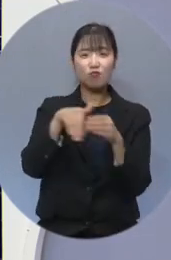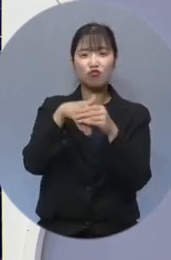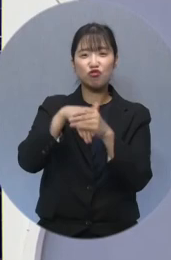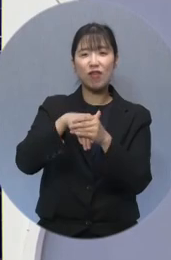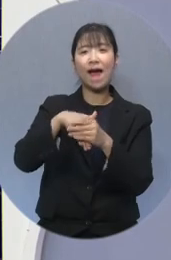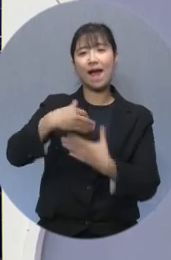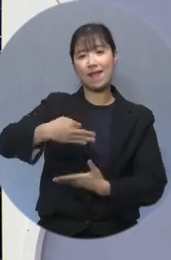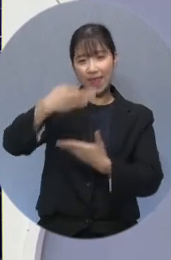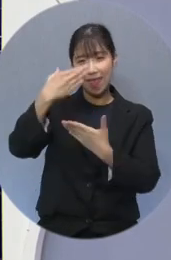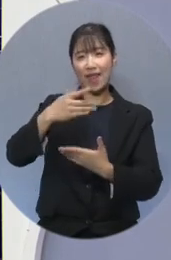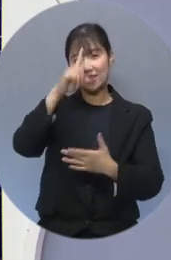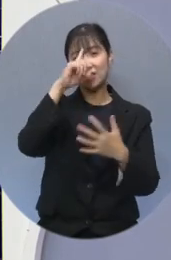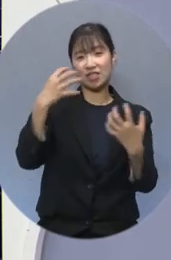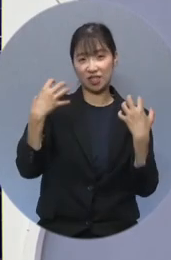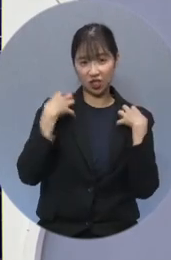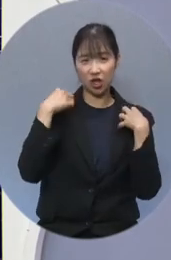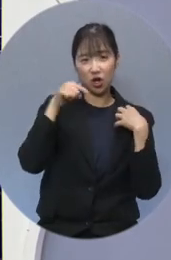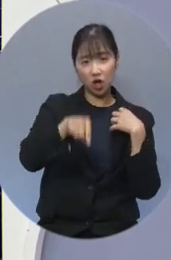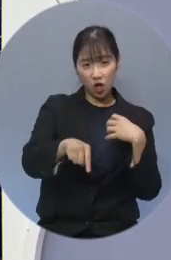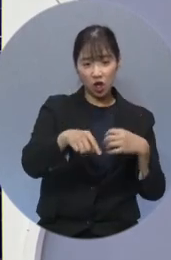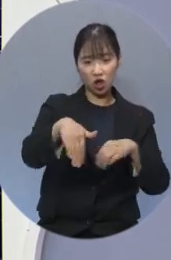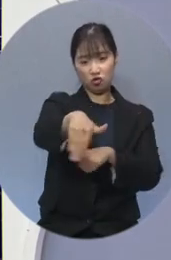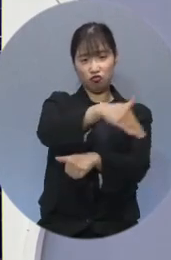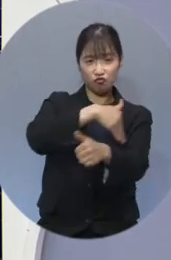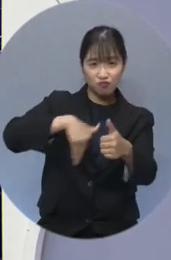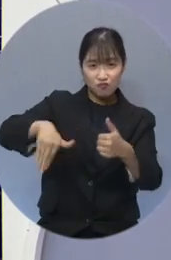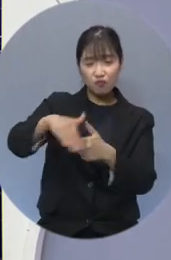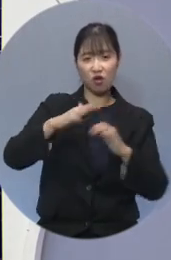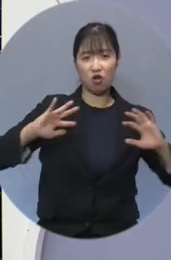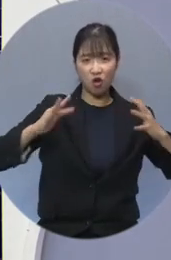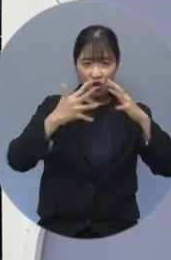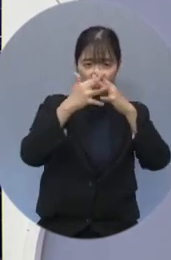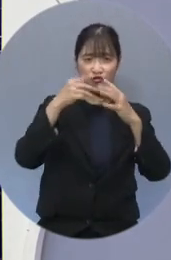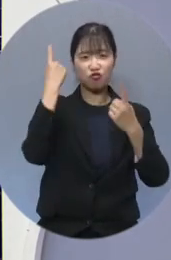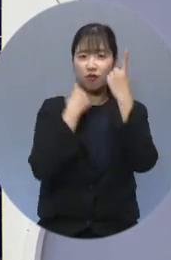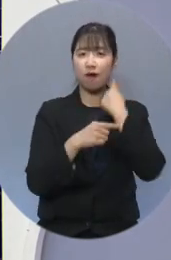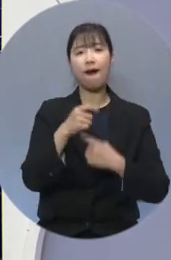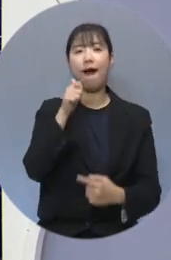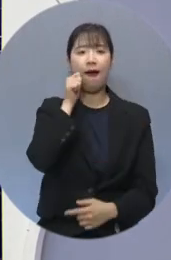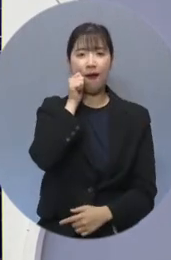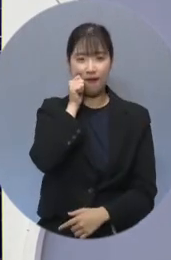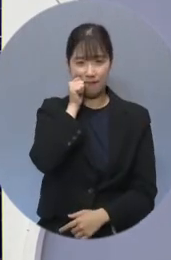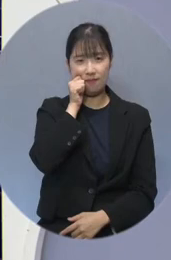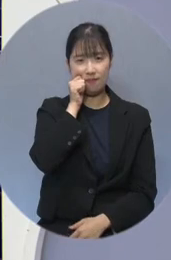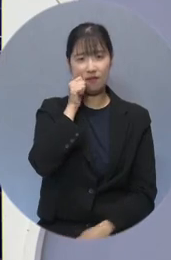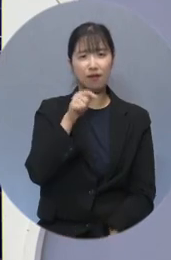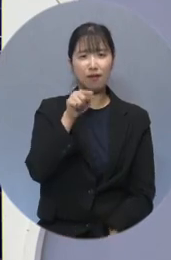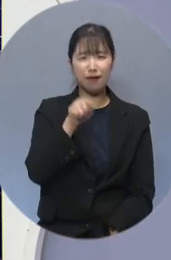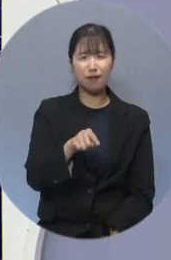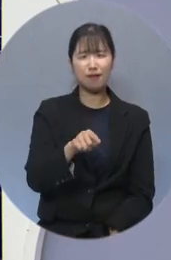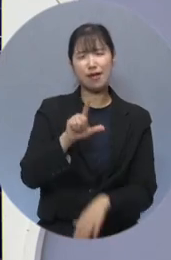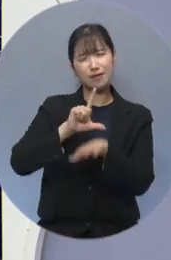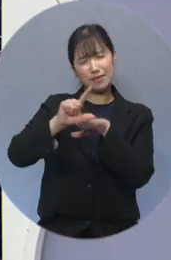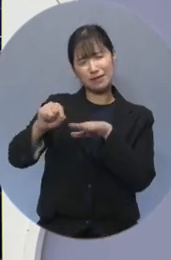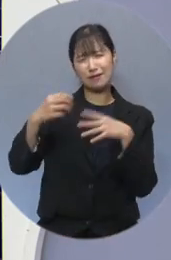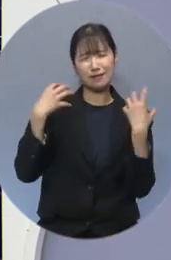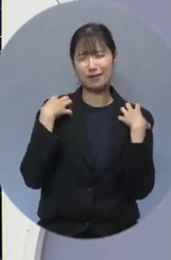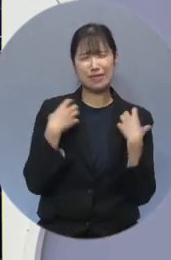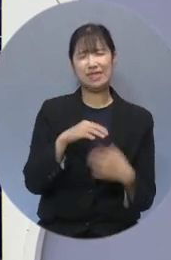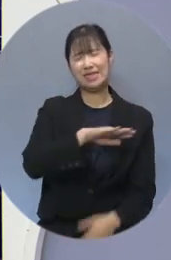국가문화재청에서 이 일대의 건축행위나 뭐 이런 부분들 경관들을 제한을 하게 됩니다. 사실은 지자체가 다 싫어합니다.